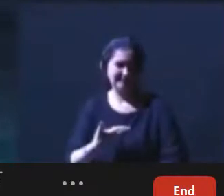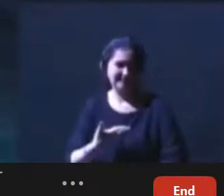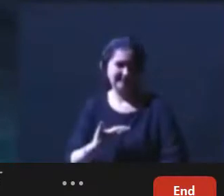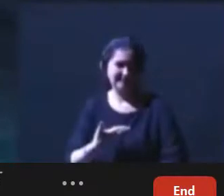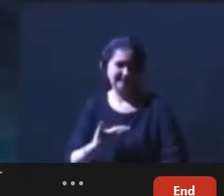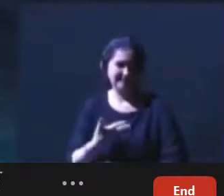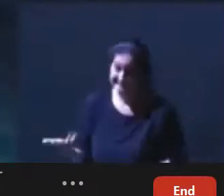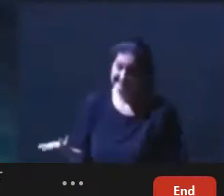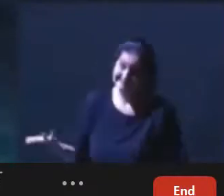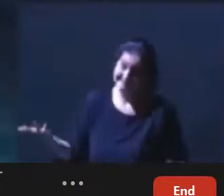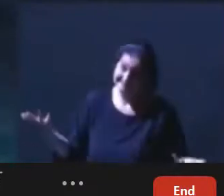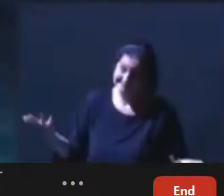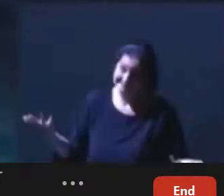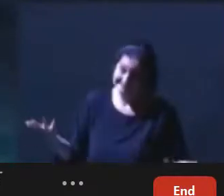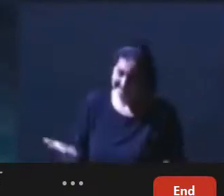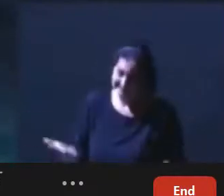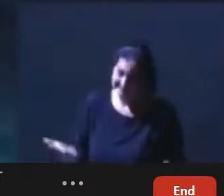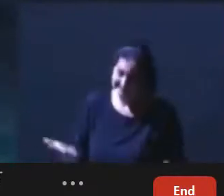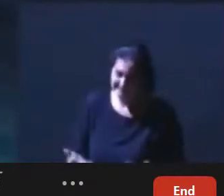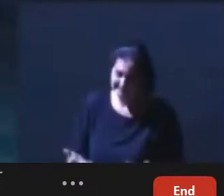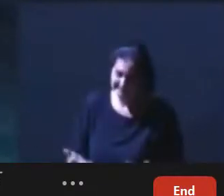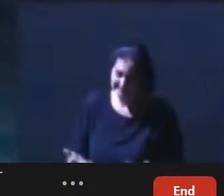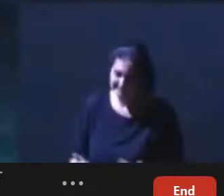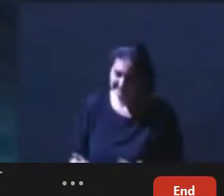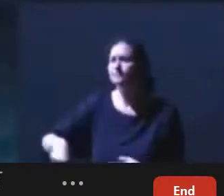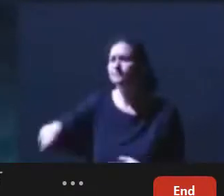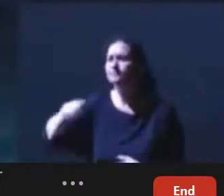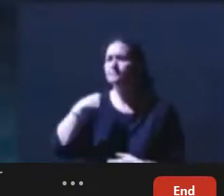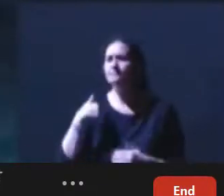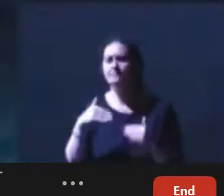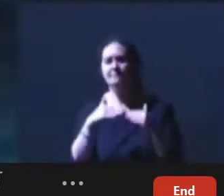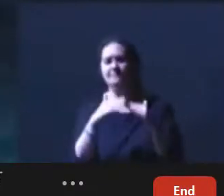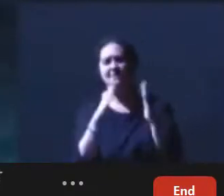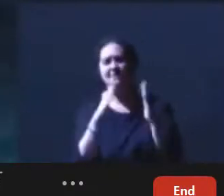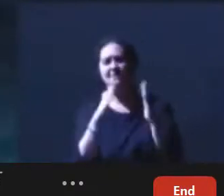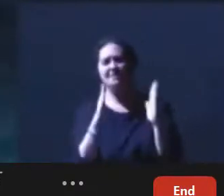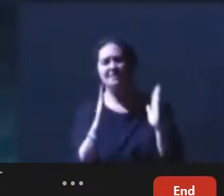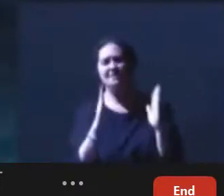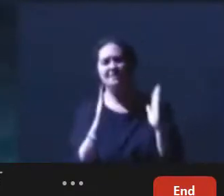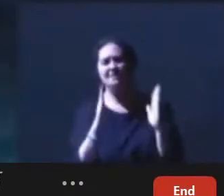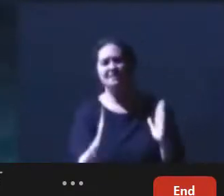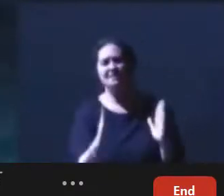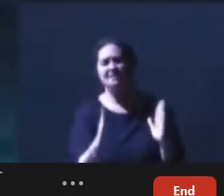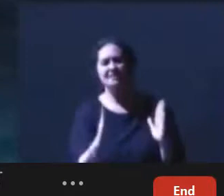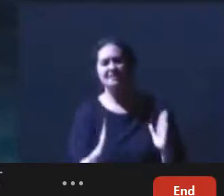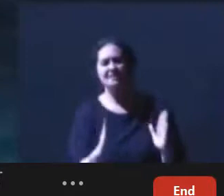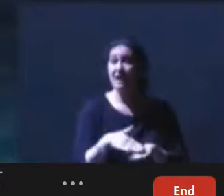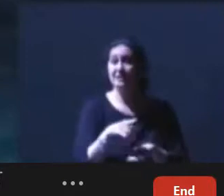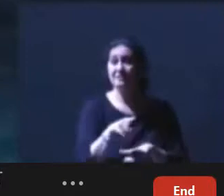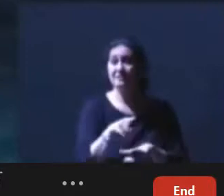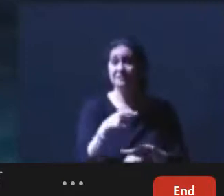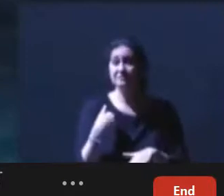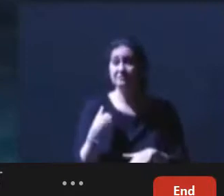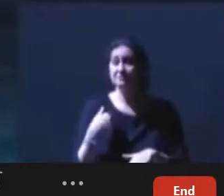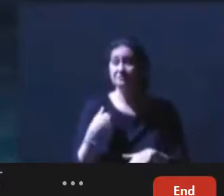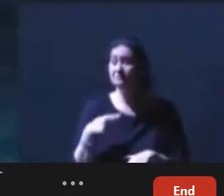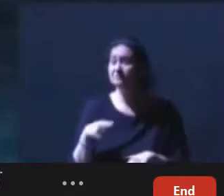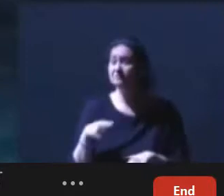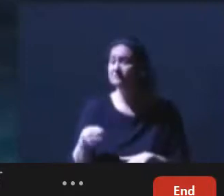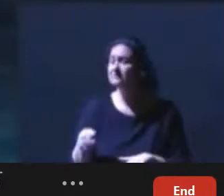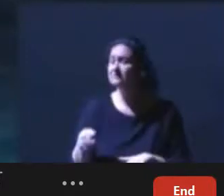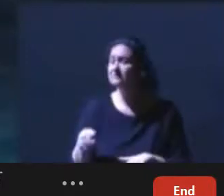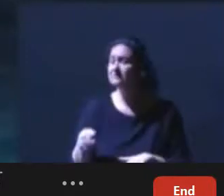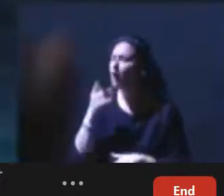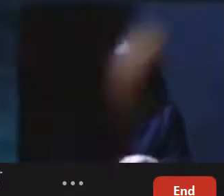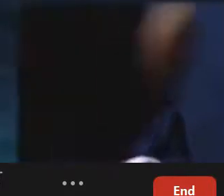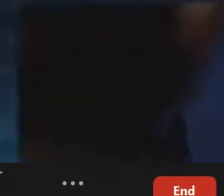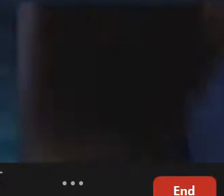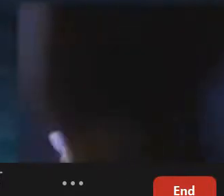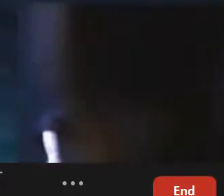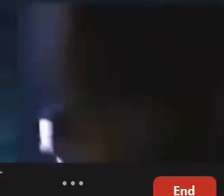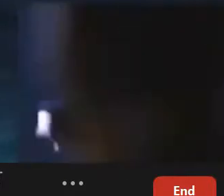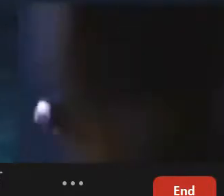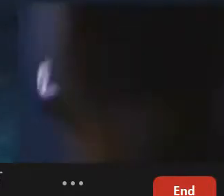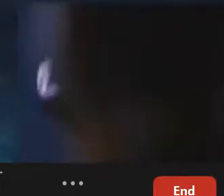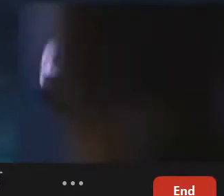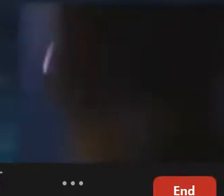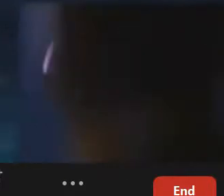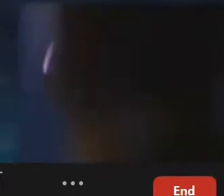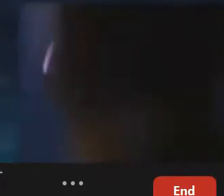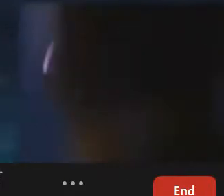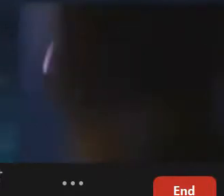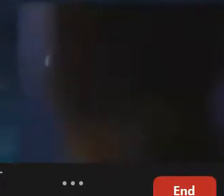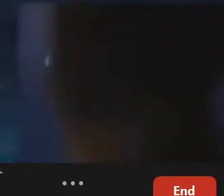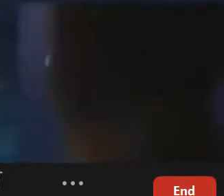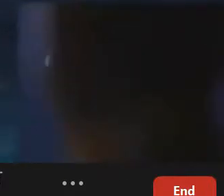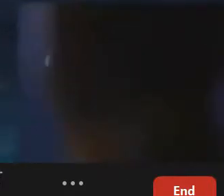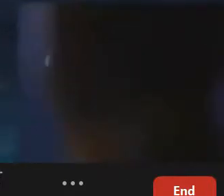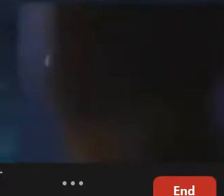ga? Ai quan tâm đến cái việc đấy? Thì tôi nghĩ là những người mà đào mà Bitcoin hay là